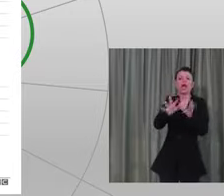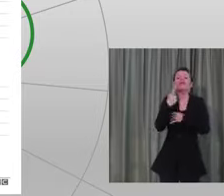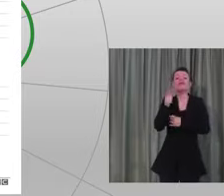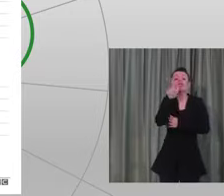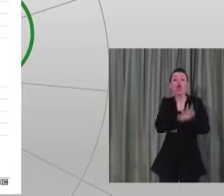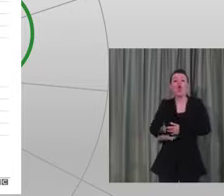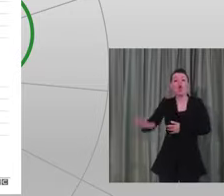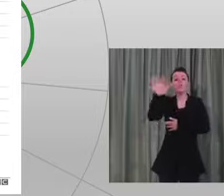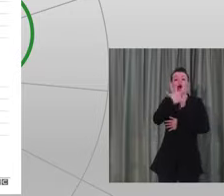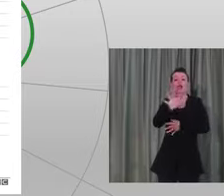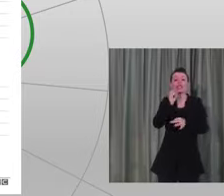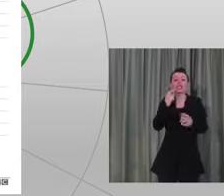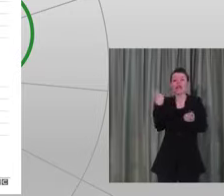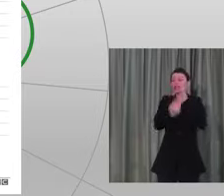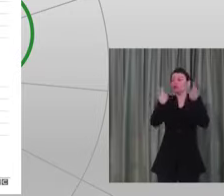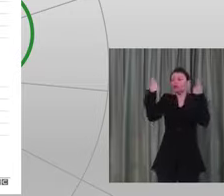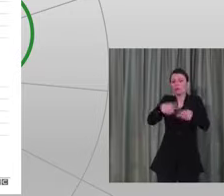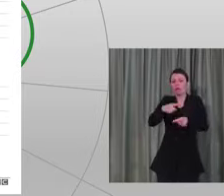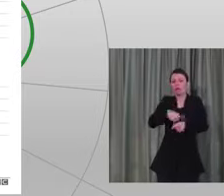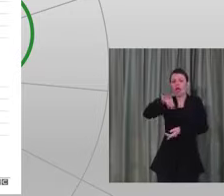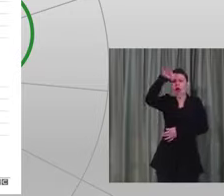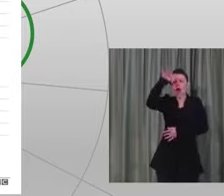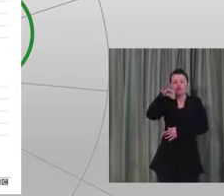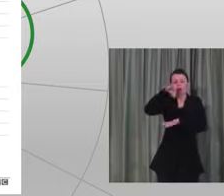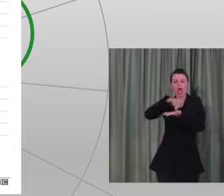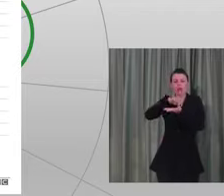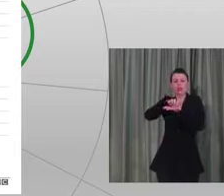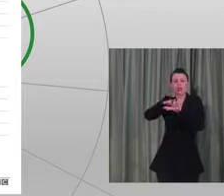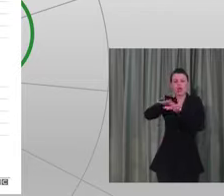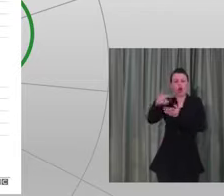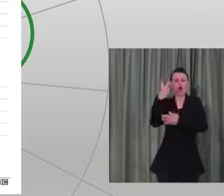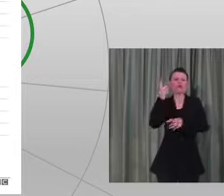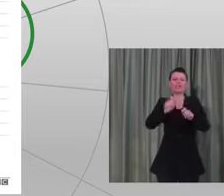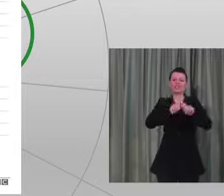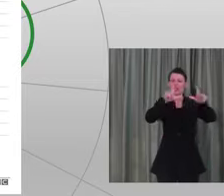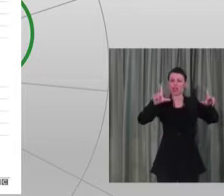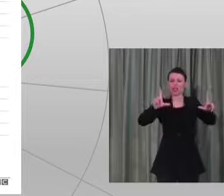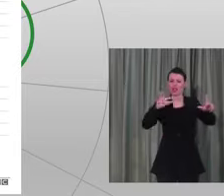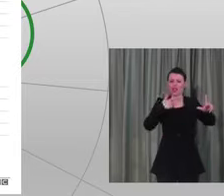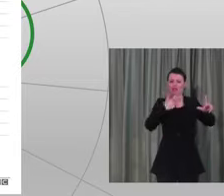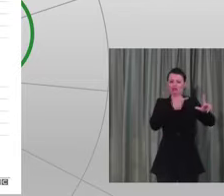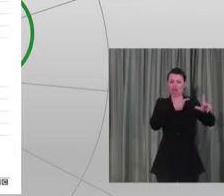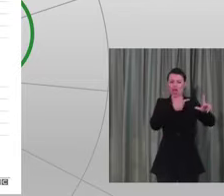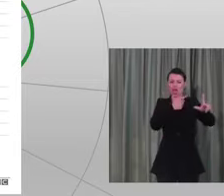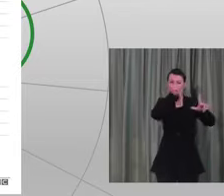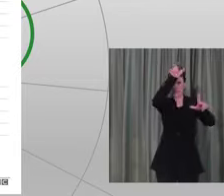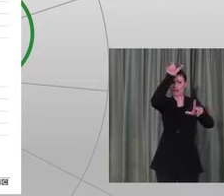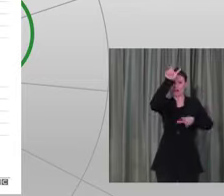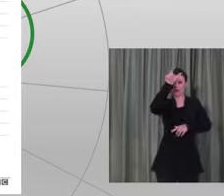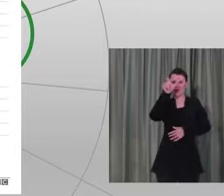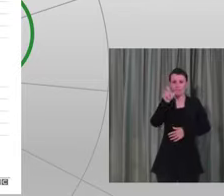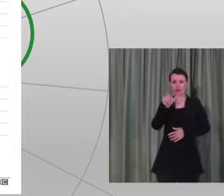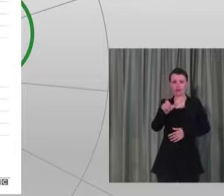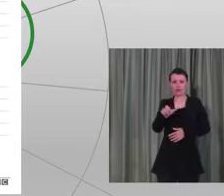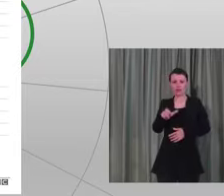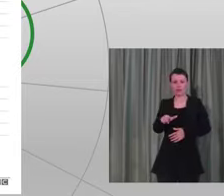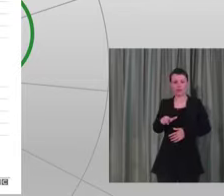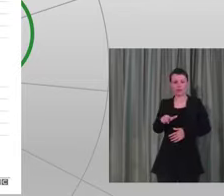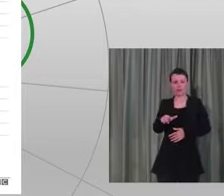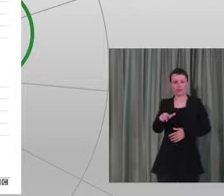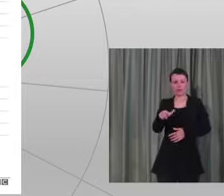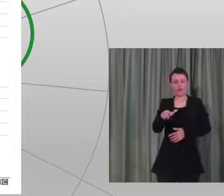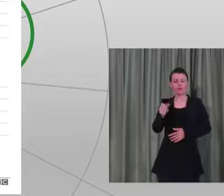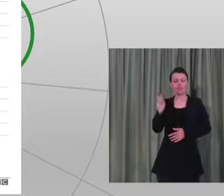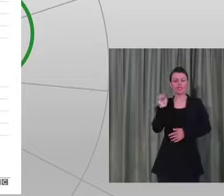epidemico come vediamo in questa slide possiamo vedere dei grafici